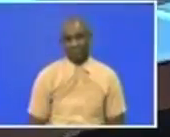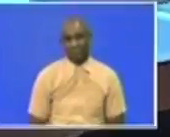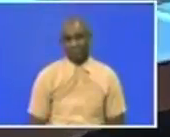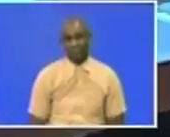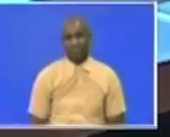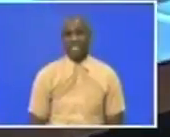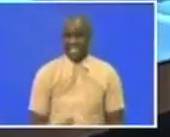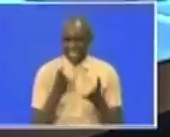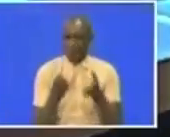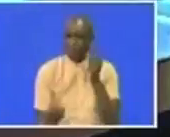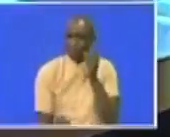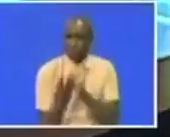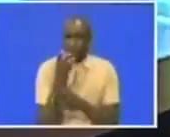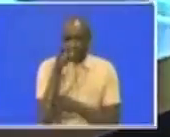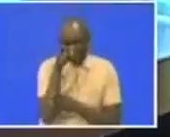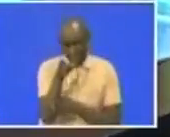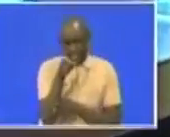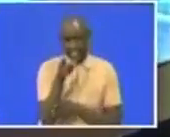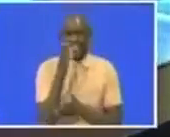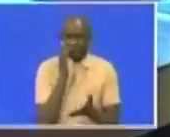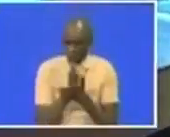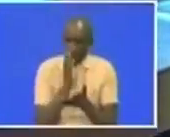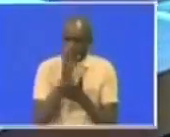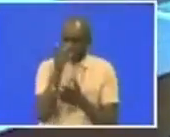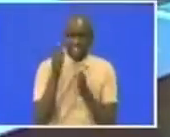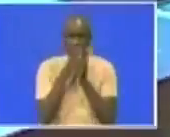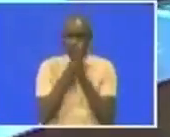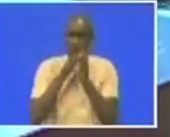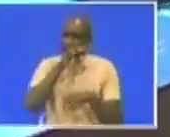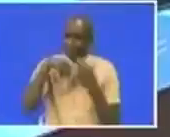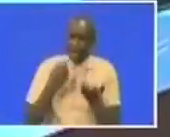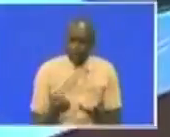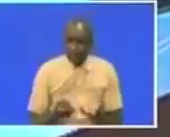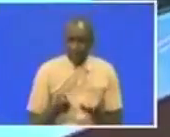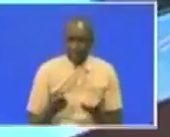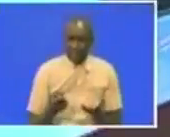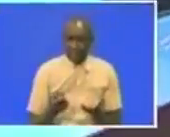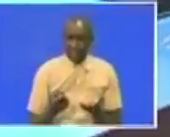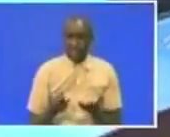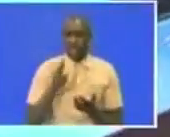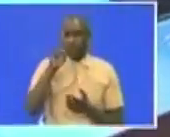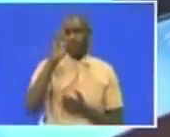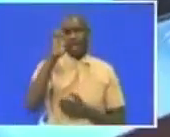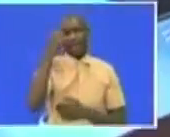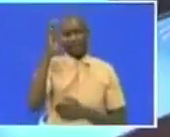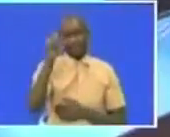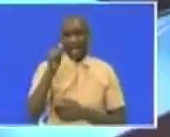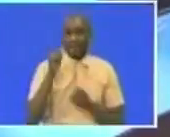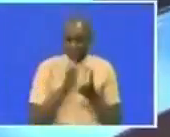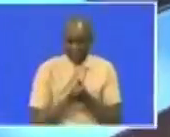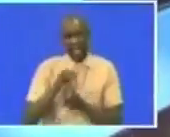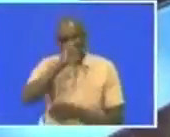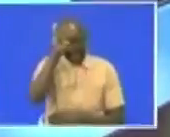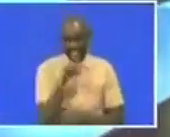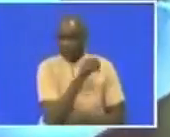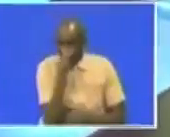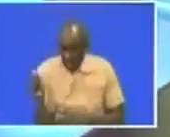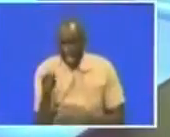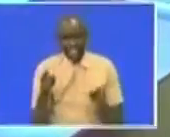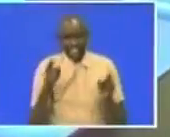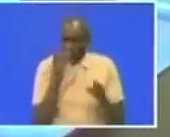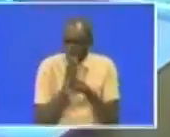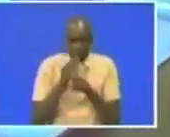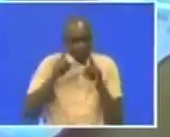Naam, ubunifu wa taarifa hiyo ambayo nimeisoma ya UEFA ni wa Hassan Juma, manake hata maneno yenyewe